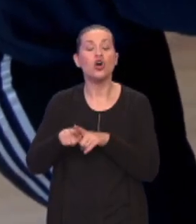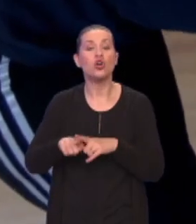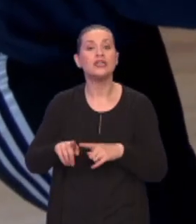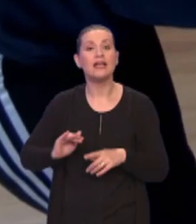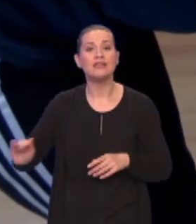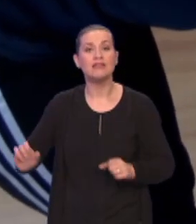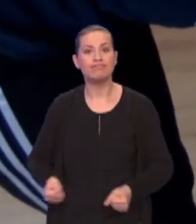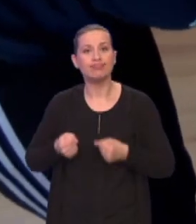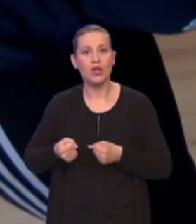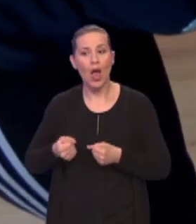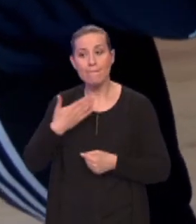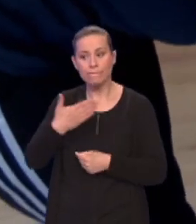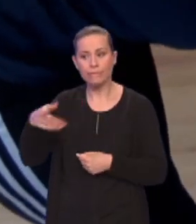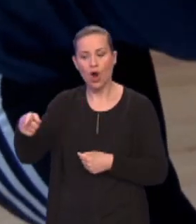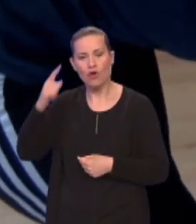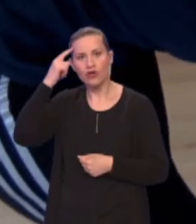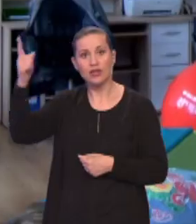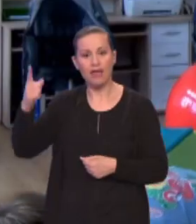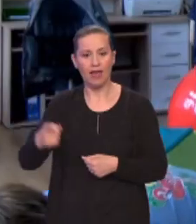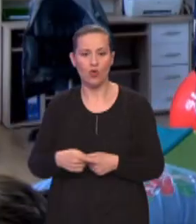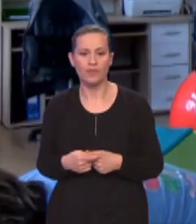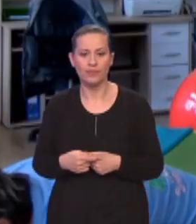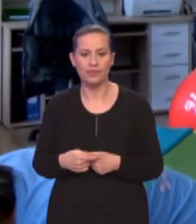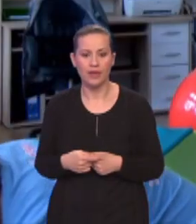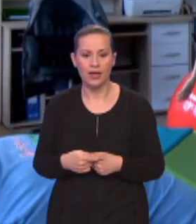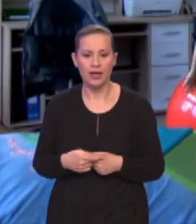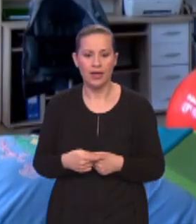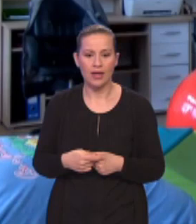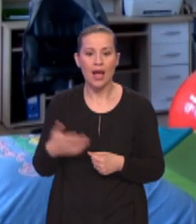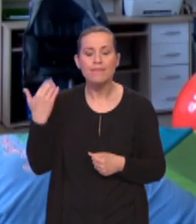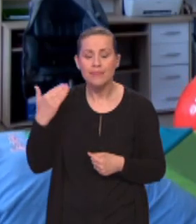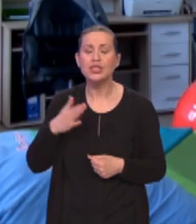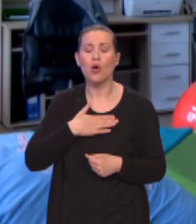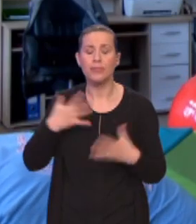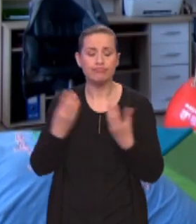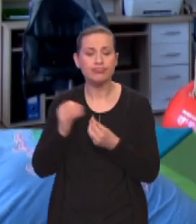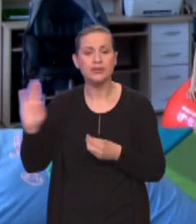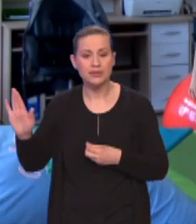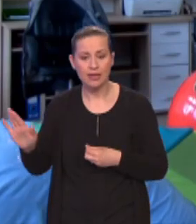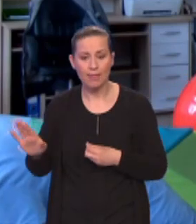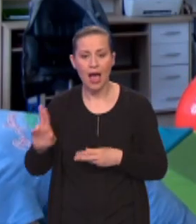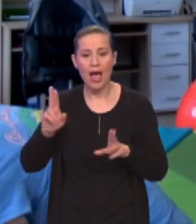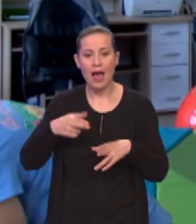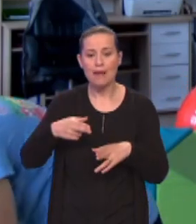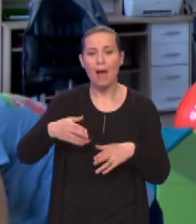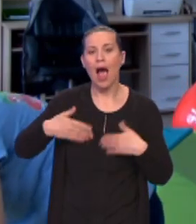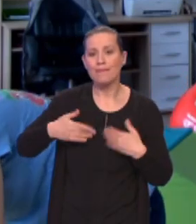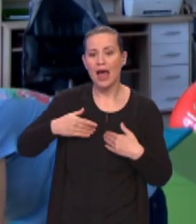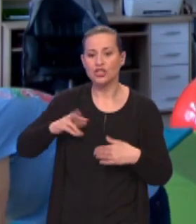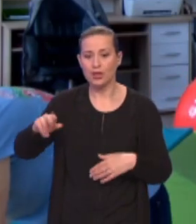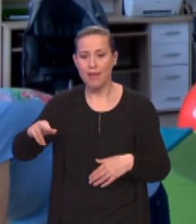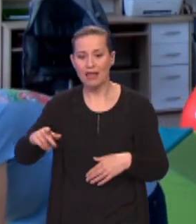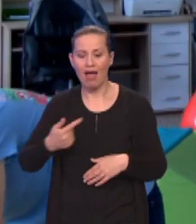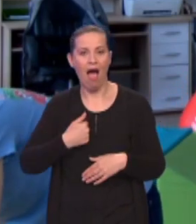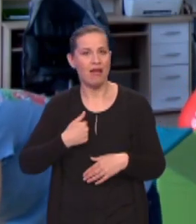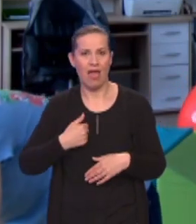poteškoćama pozdravljaju ovu ideju s oduševljenjem. Jel, di ćemo mi s njima? Ima on mlađeg brata, ali ja ne mogu